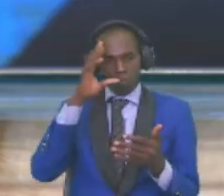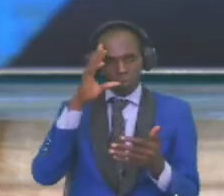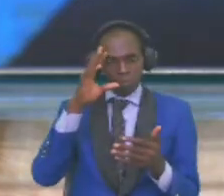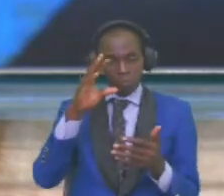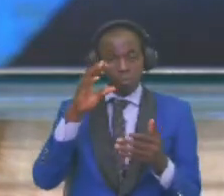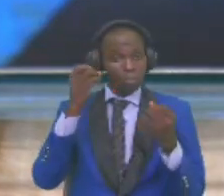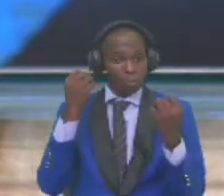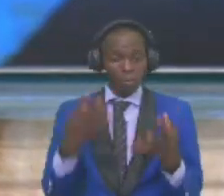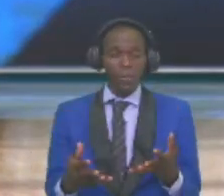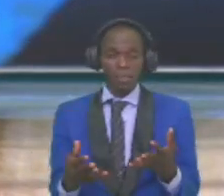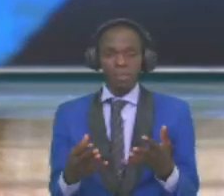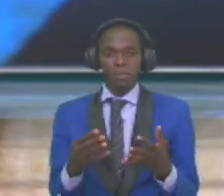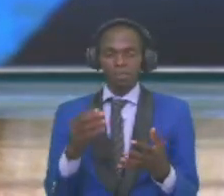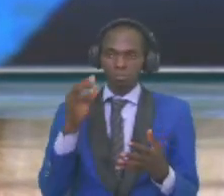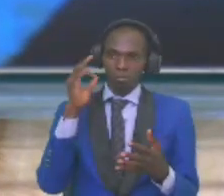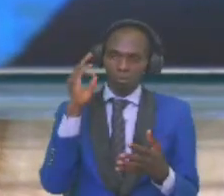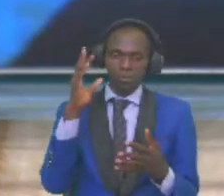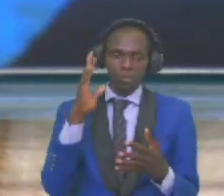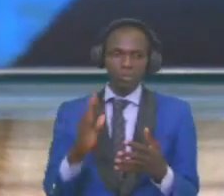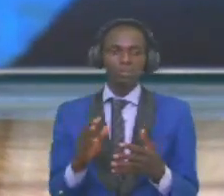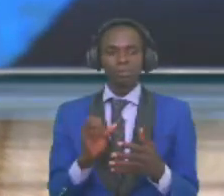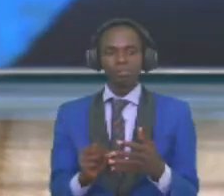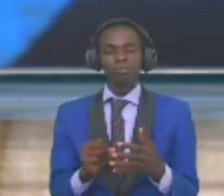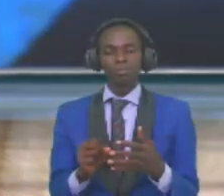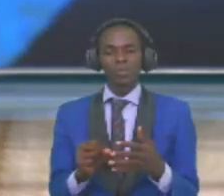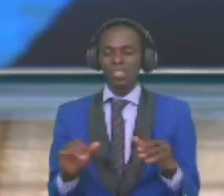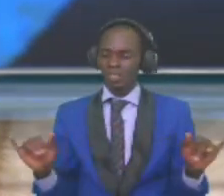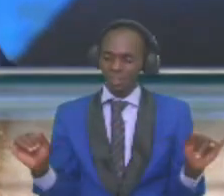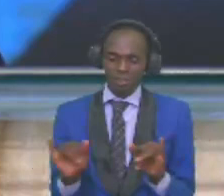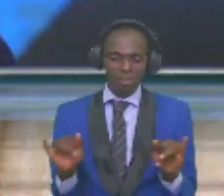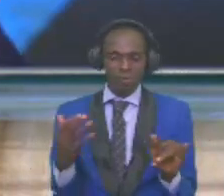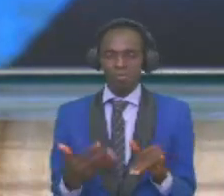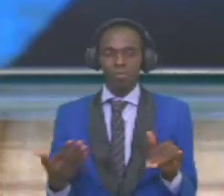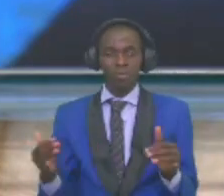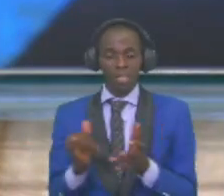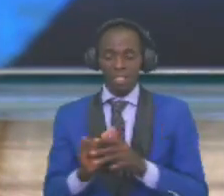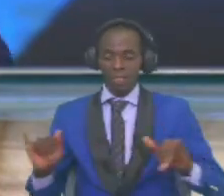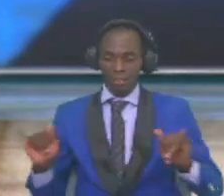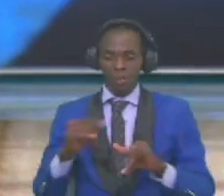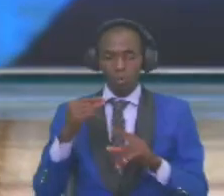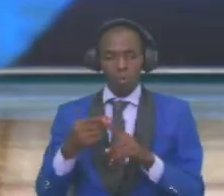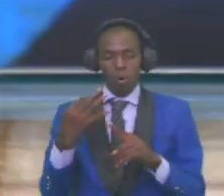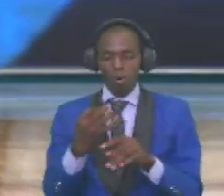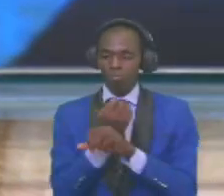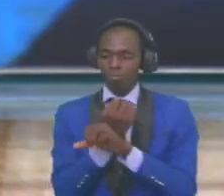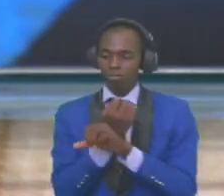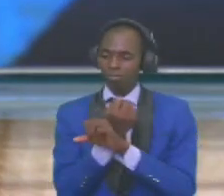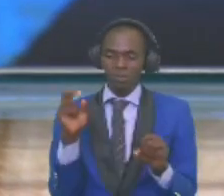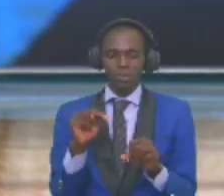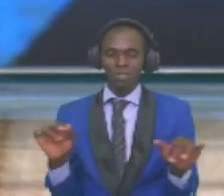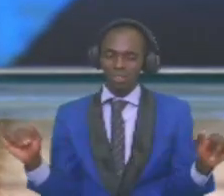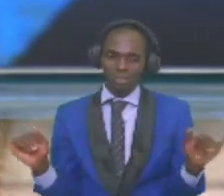de témoins c'est la même chose la même parole du salut